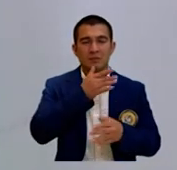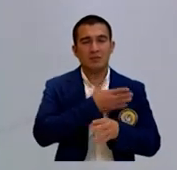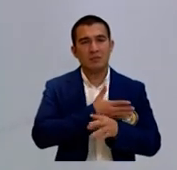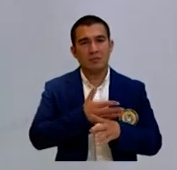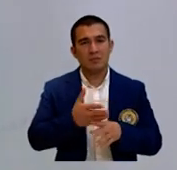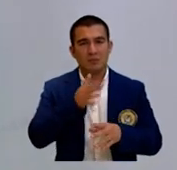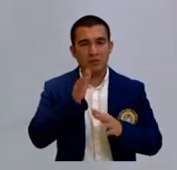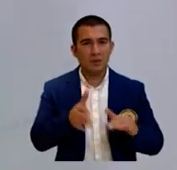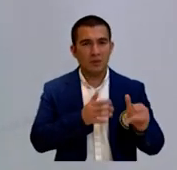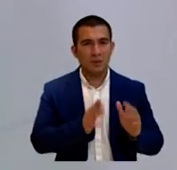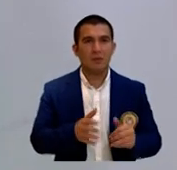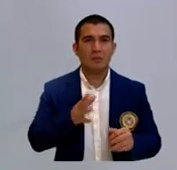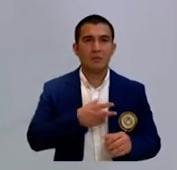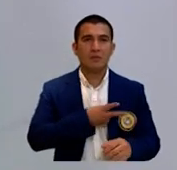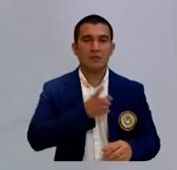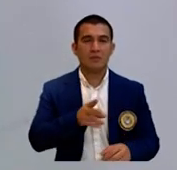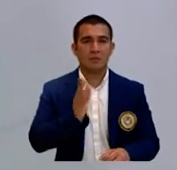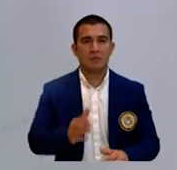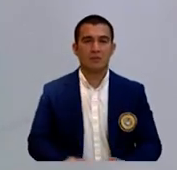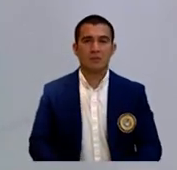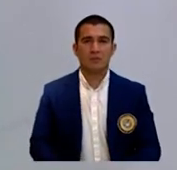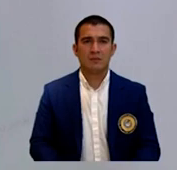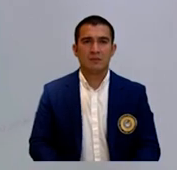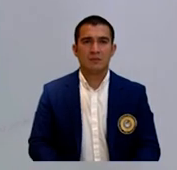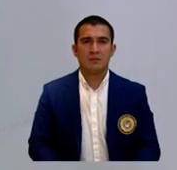o'tgach vafot etadi.